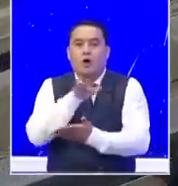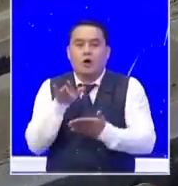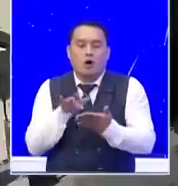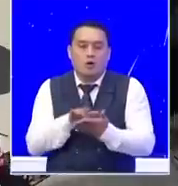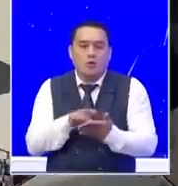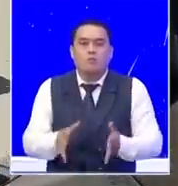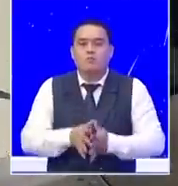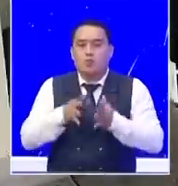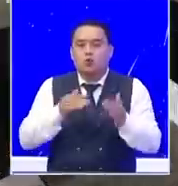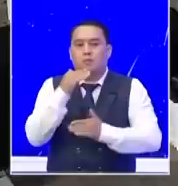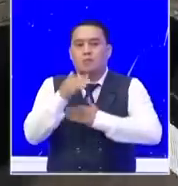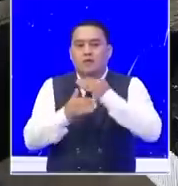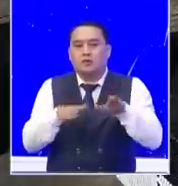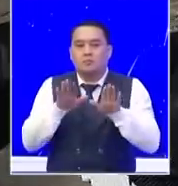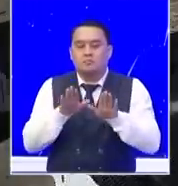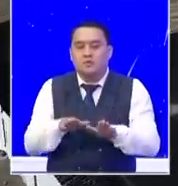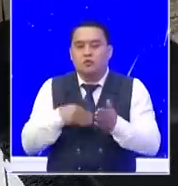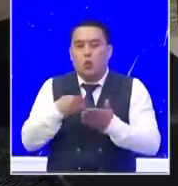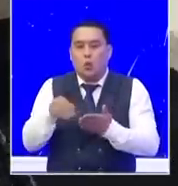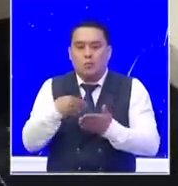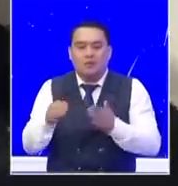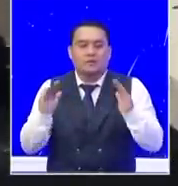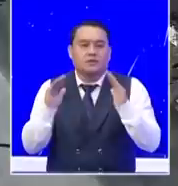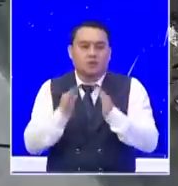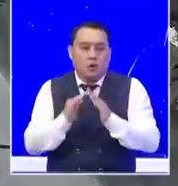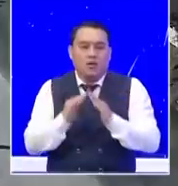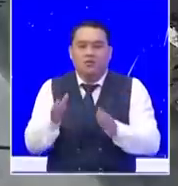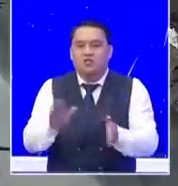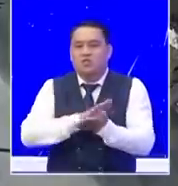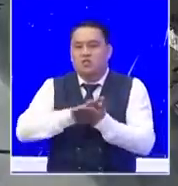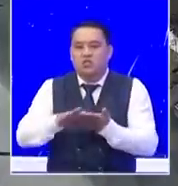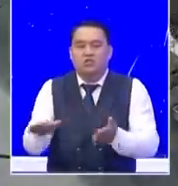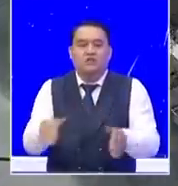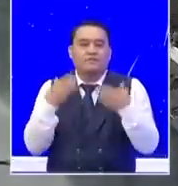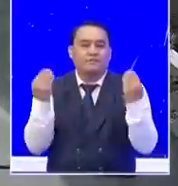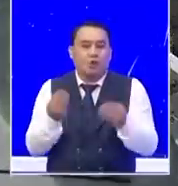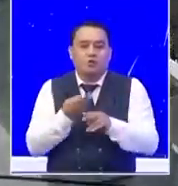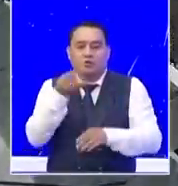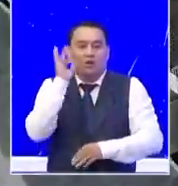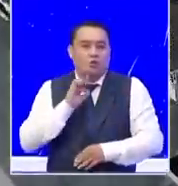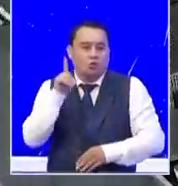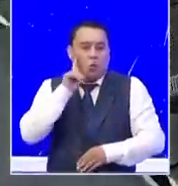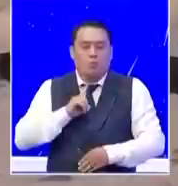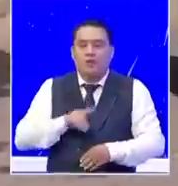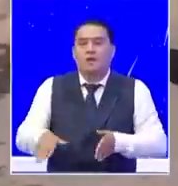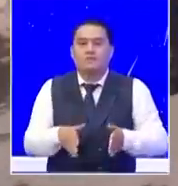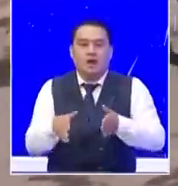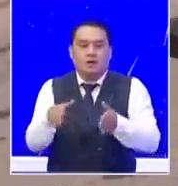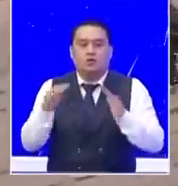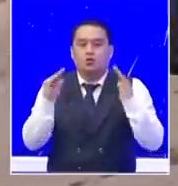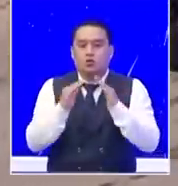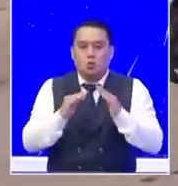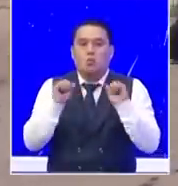считается наиболее перспективным местом для приобретения жилья. Чистый воздух, выгодная геолокация и комфортабельная конструкция